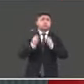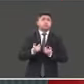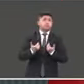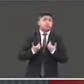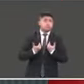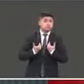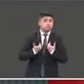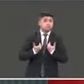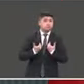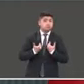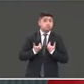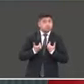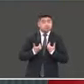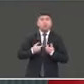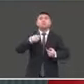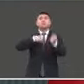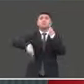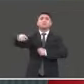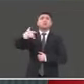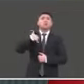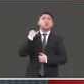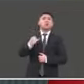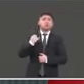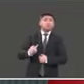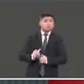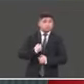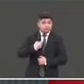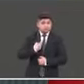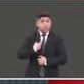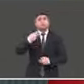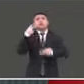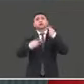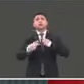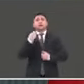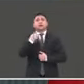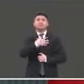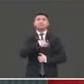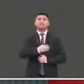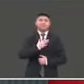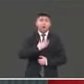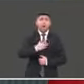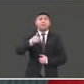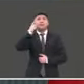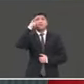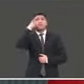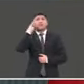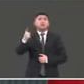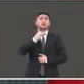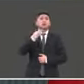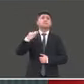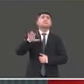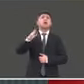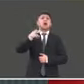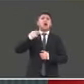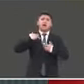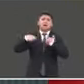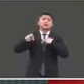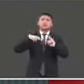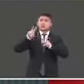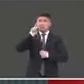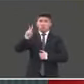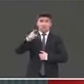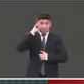şu art niyetli olan Kimi de iyi niyetli aması bakış açısının ürünü